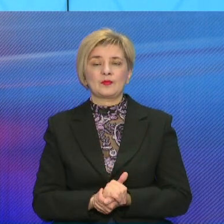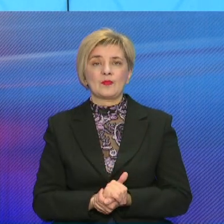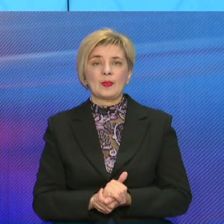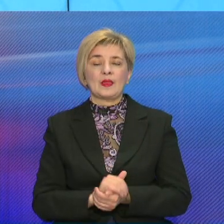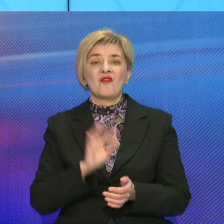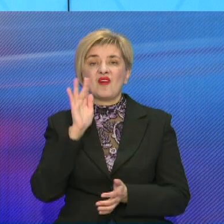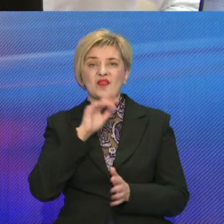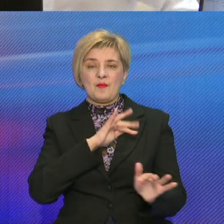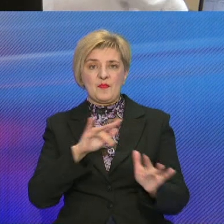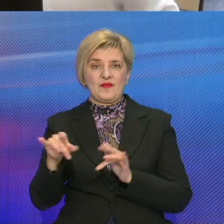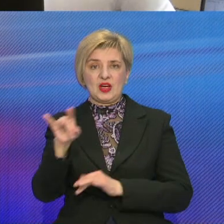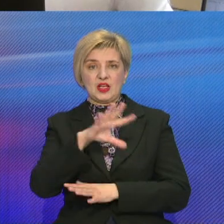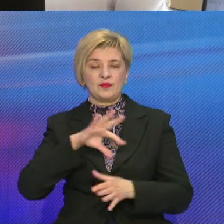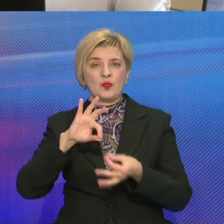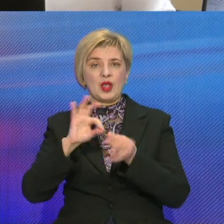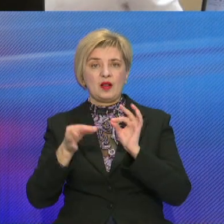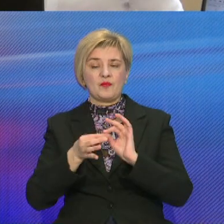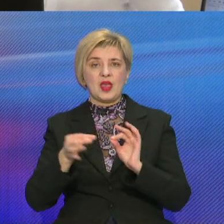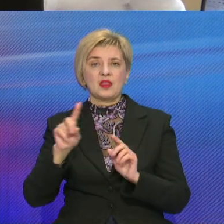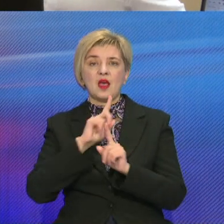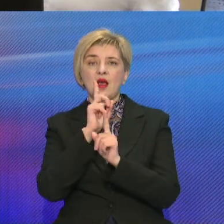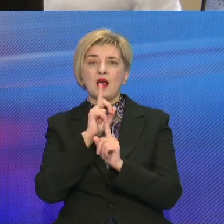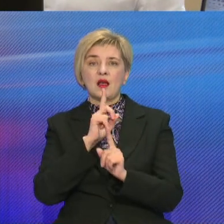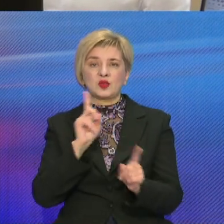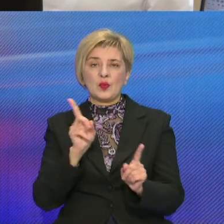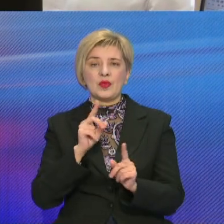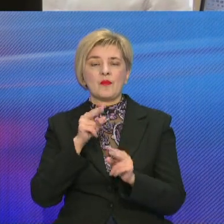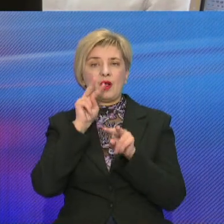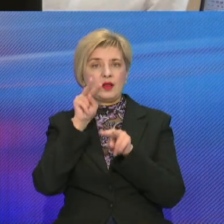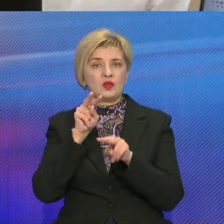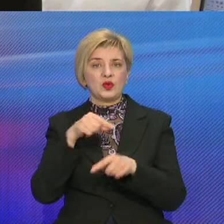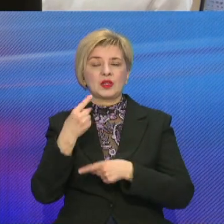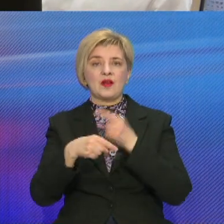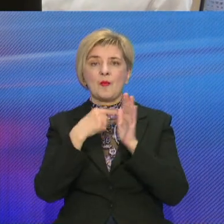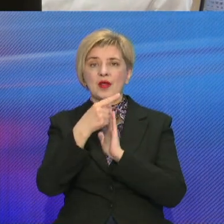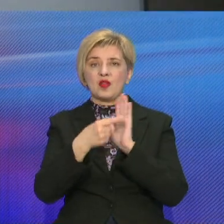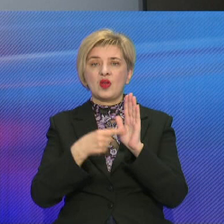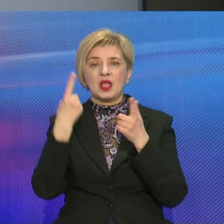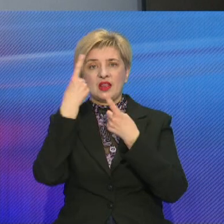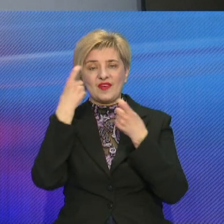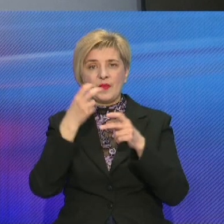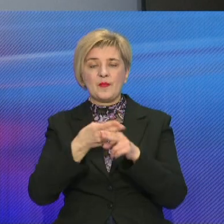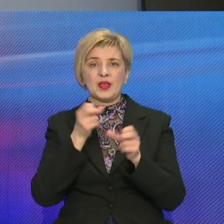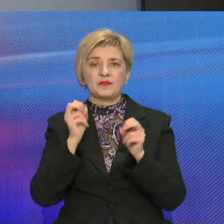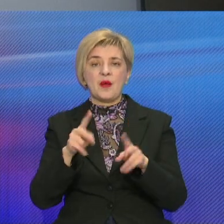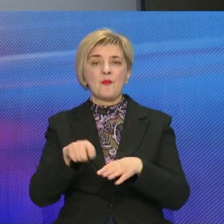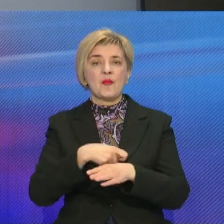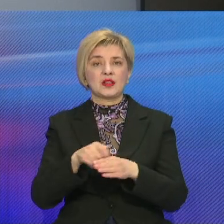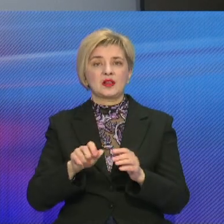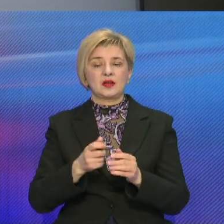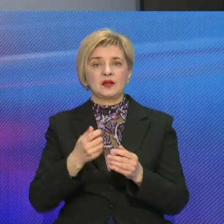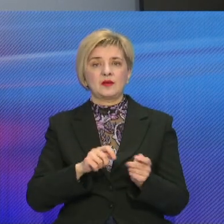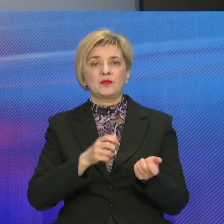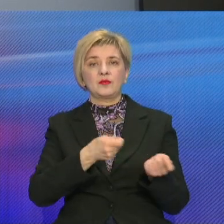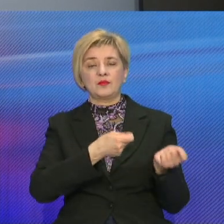Подчас проведения республиканской олимпиады на особливом контроле традиционно питание информационной безопасности. Материалы доставляются